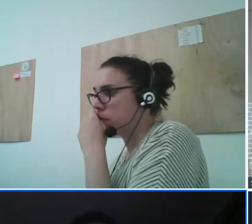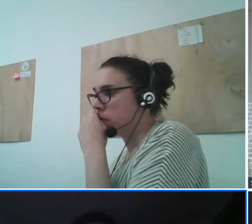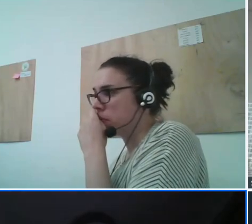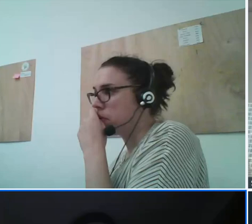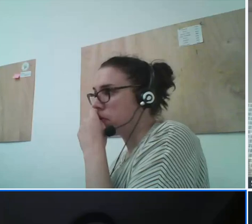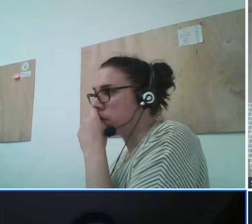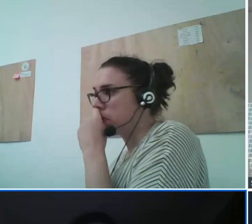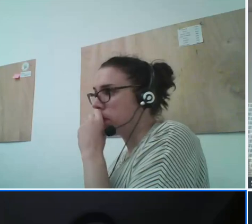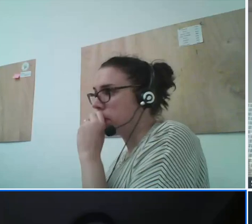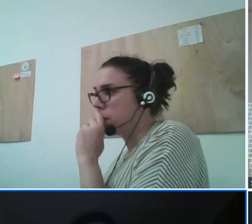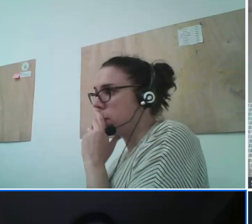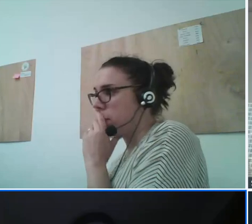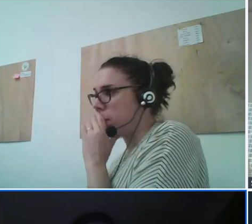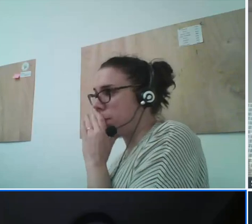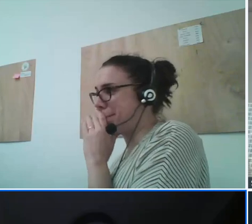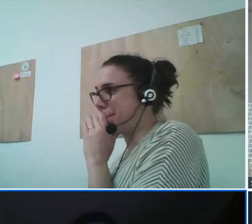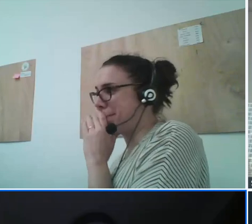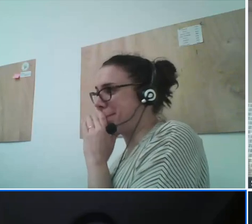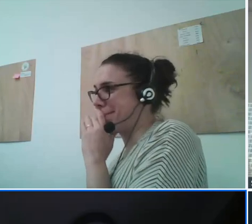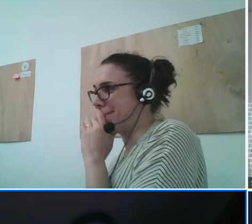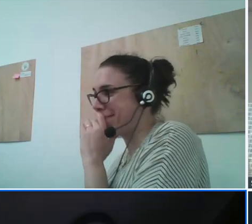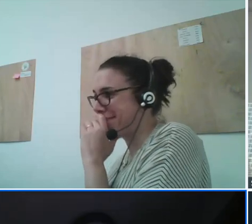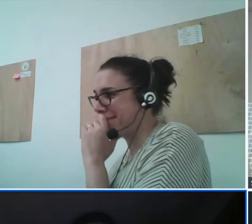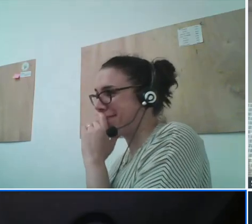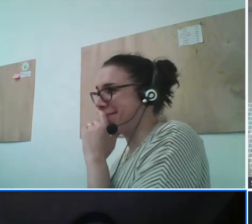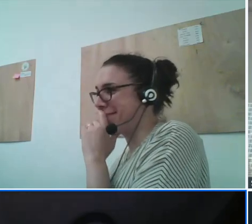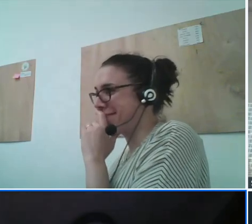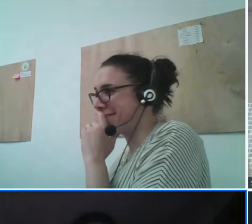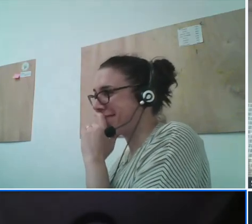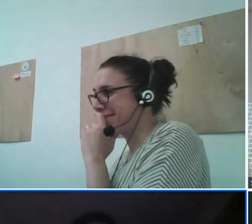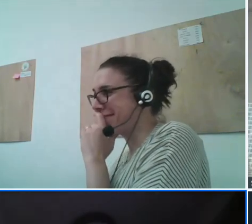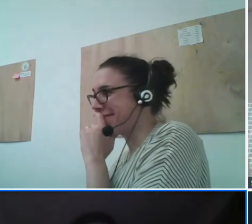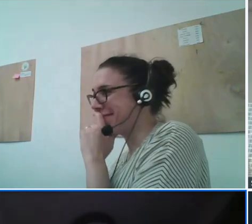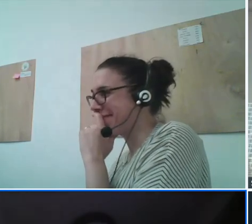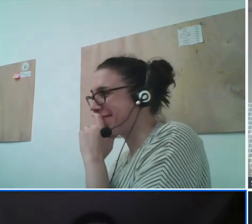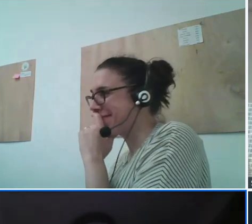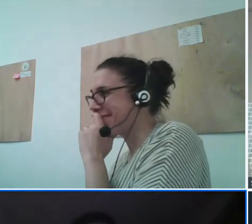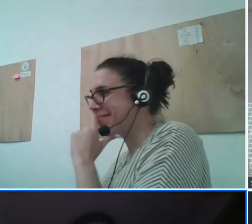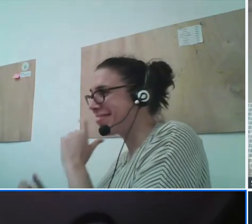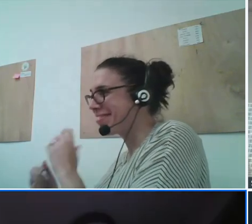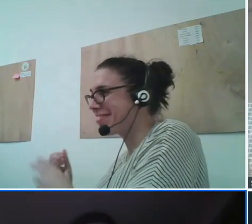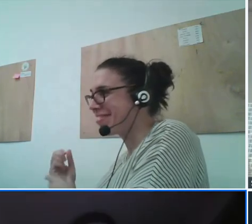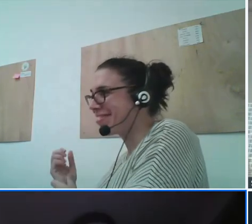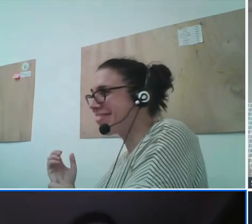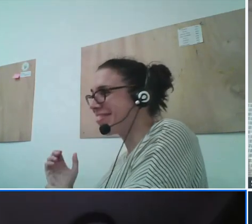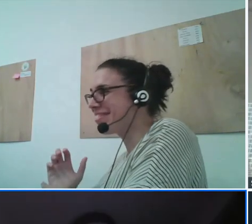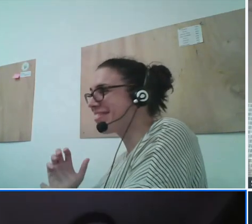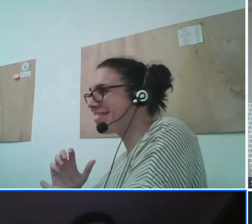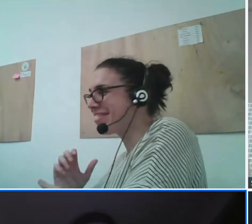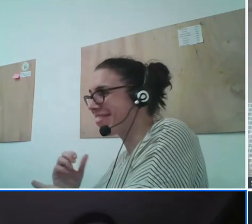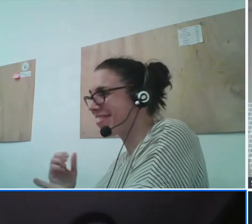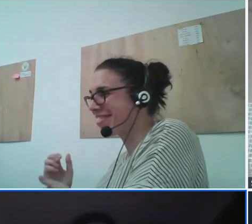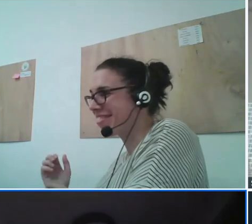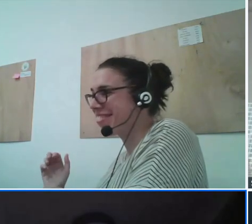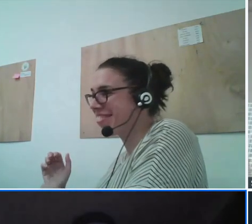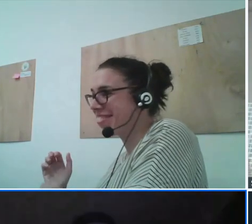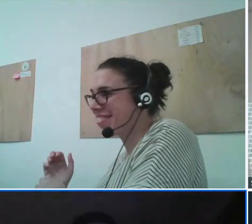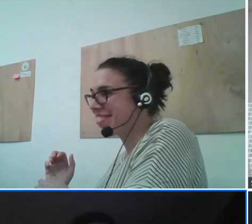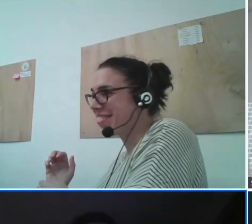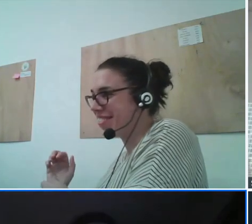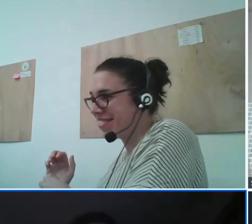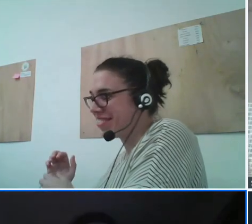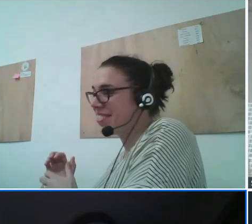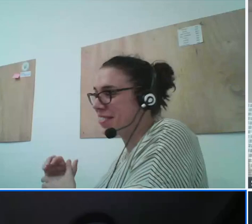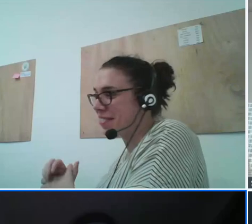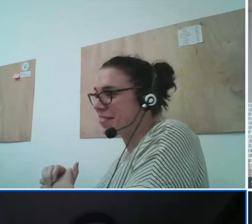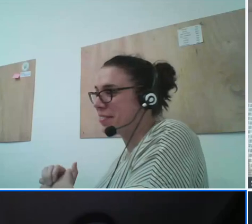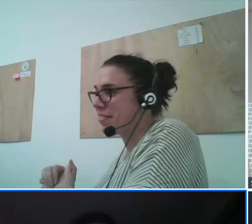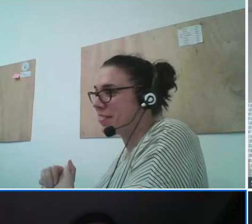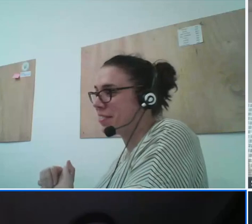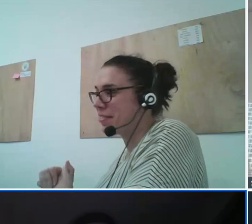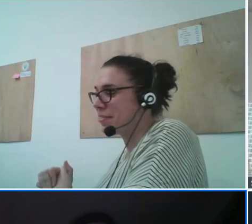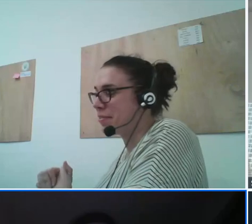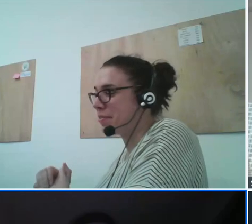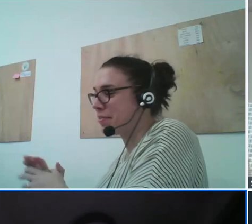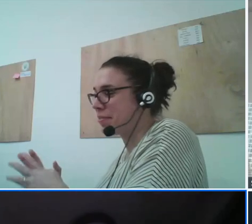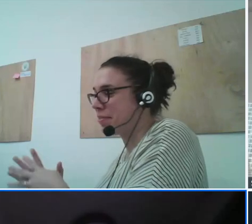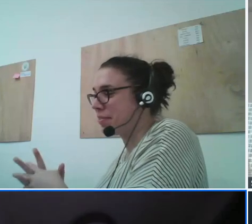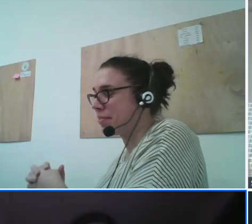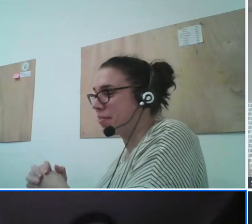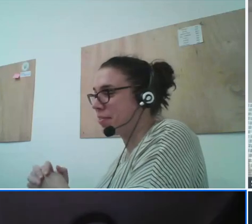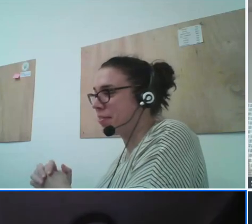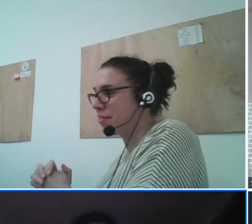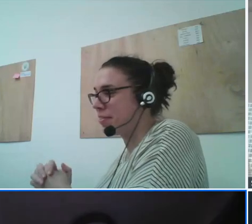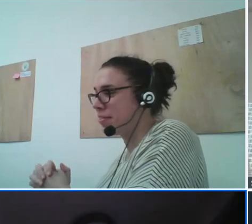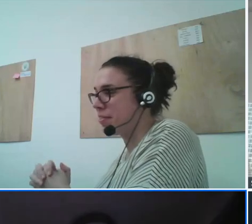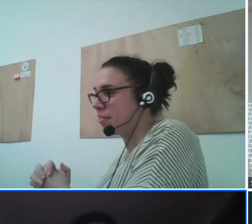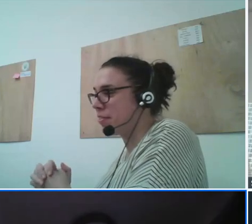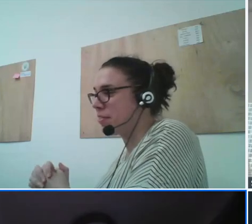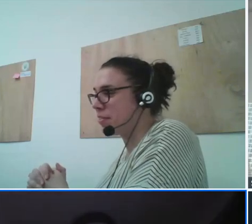si dice pian dei babbi, credo, in Piemonte, ma non so se è un'espressione nazionale, però vuol dire che siamo un po' indietro a livello nazionale